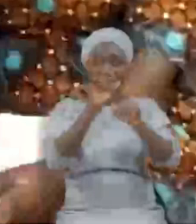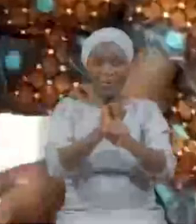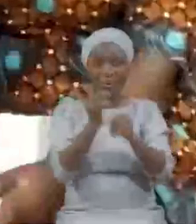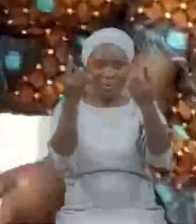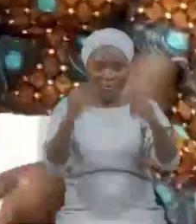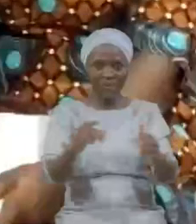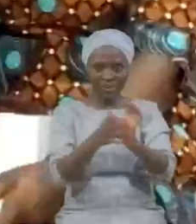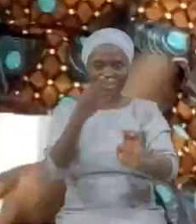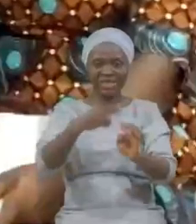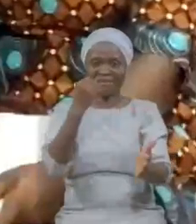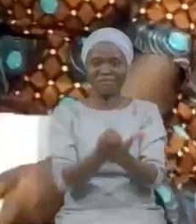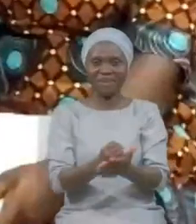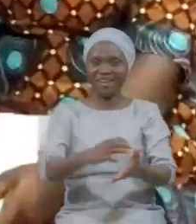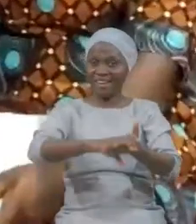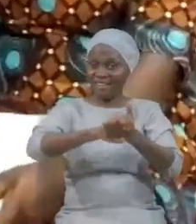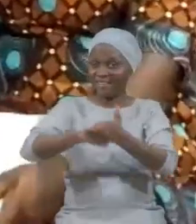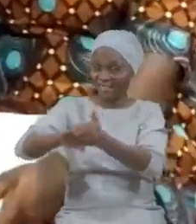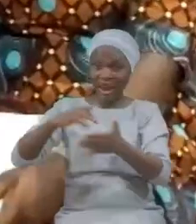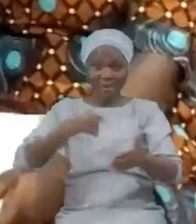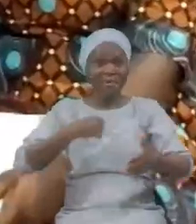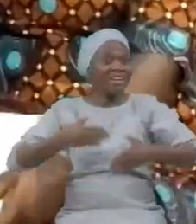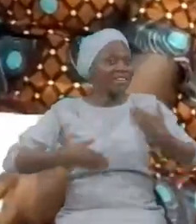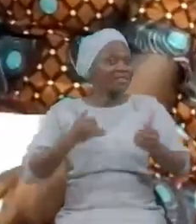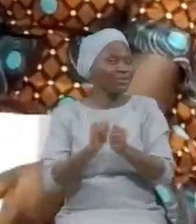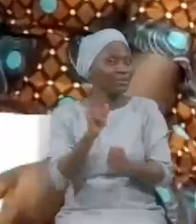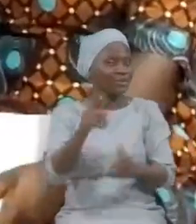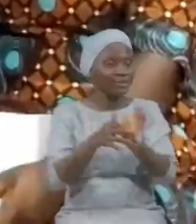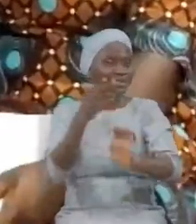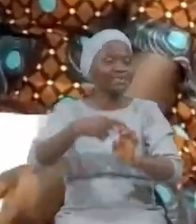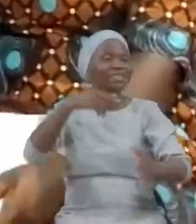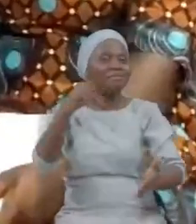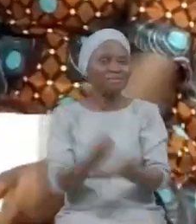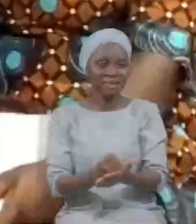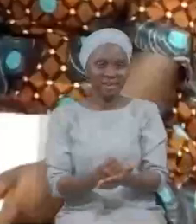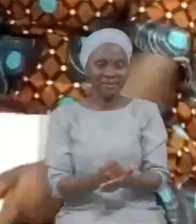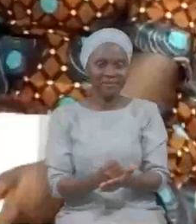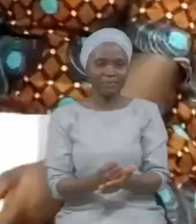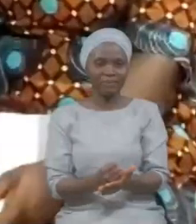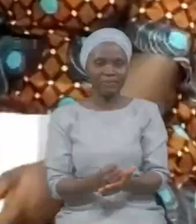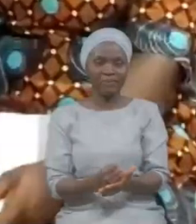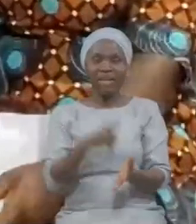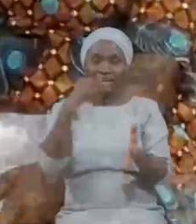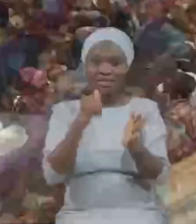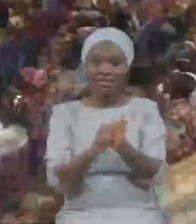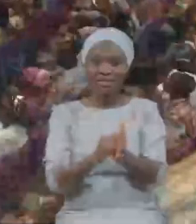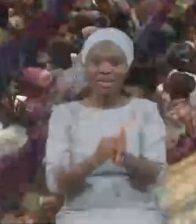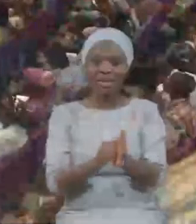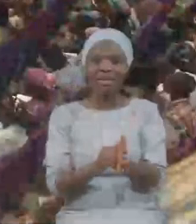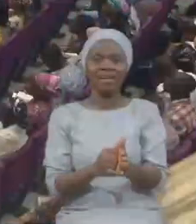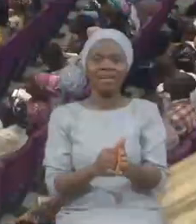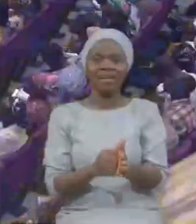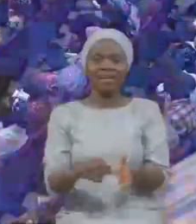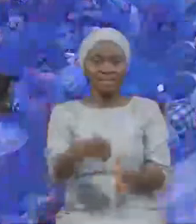venus. Félicitations à vous. Je me réjouis avec vous. Ils imposeront les mains aux